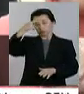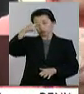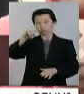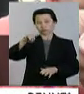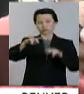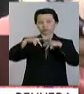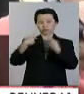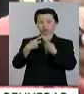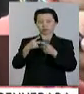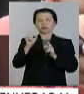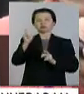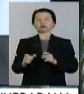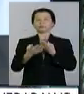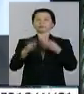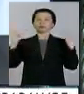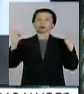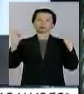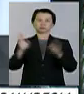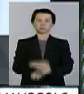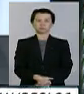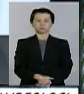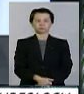parti ataupun untuk calon bebas.